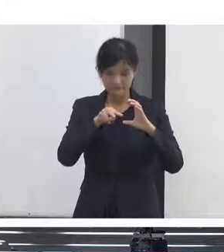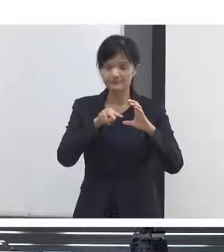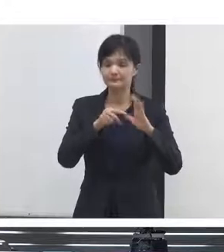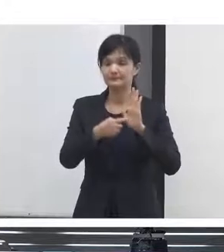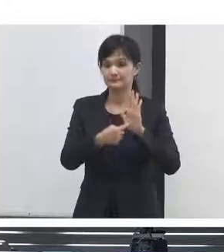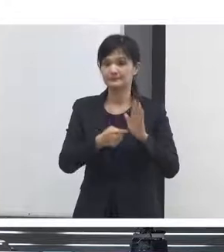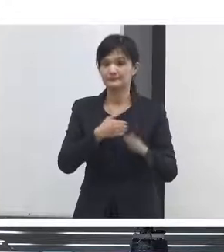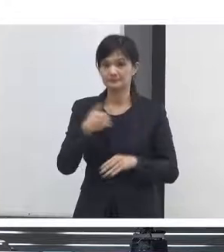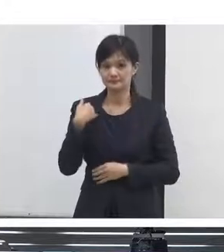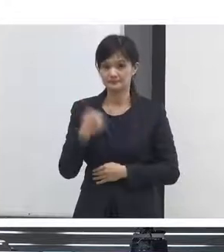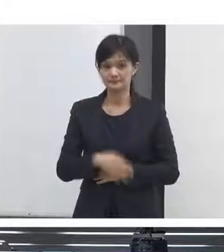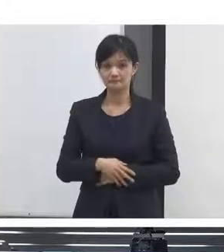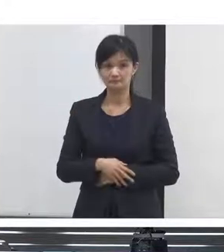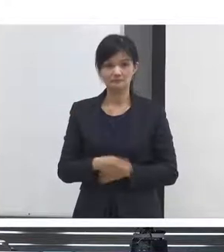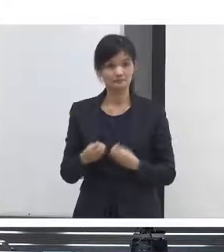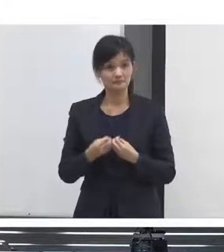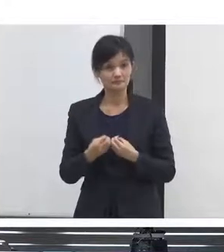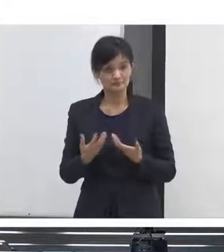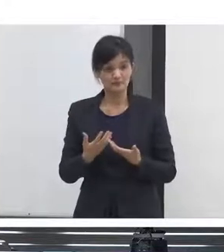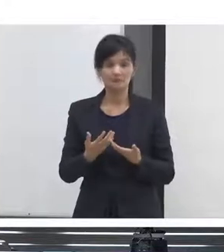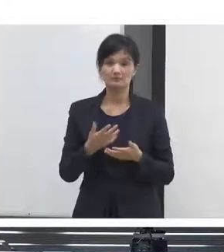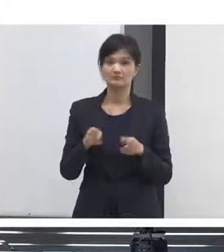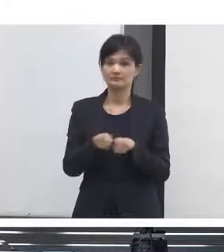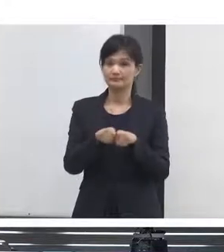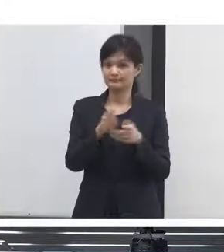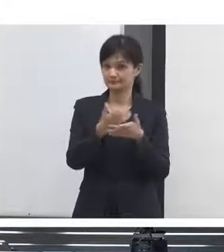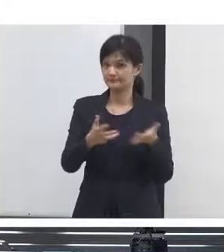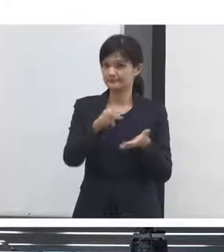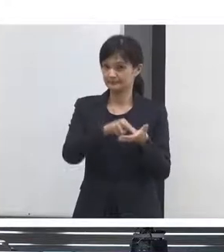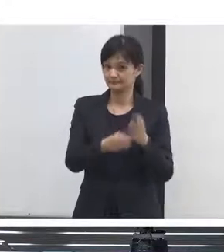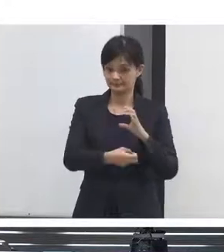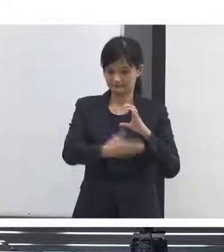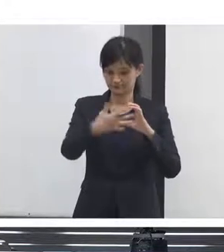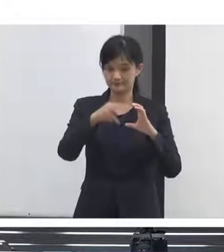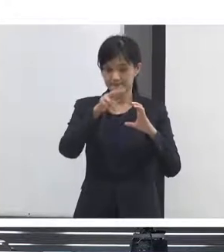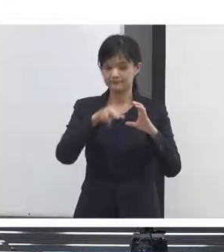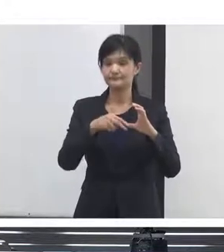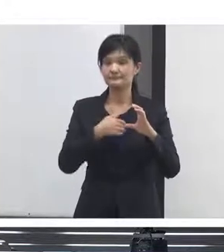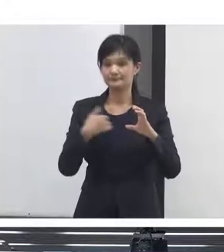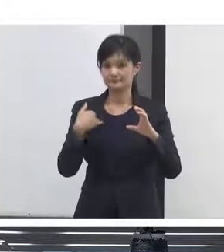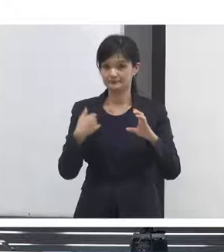应用的对象当然就是食谱网站哦，这边台湾部分当然就是用这个 iCook 的方式哦。